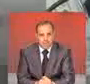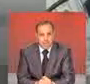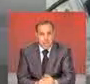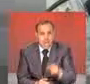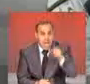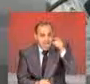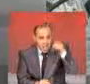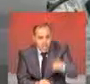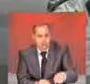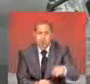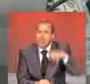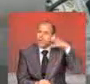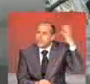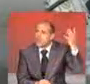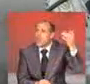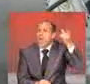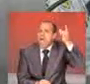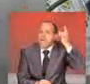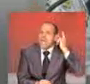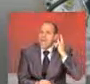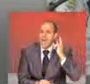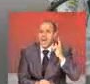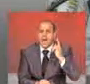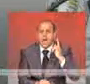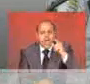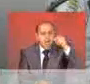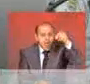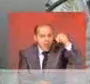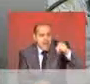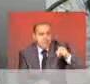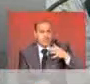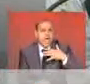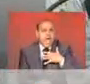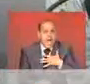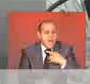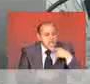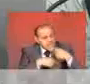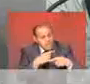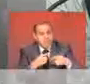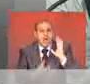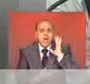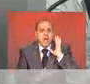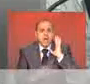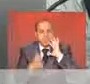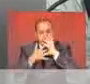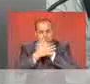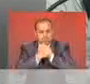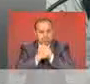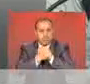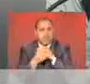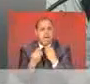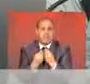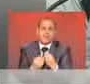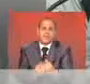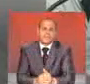هذا يوم عظيم وتاريخي، وهذا أمر يتطلب أن نكون دائما متحدين هكذا.